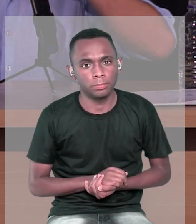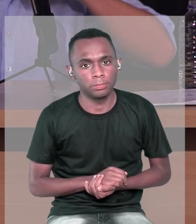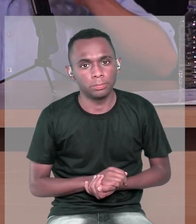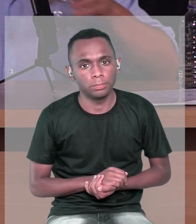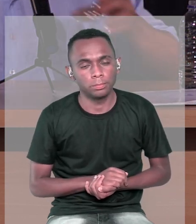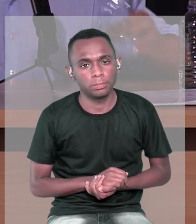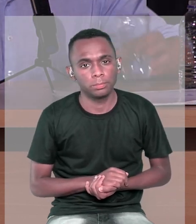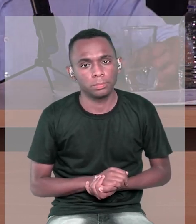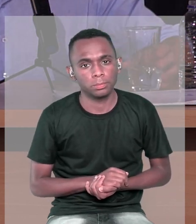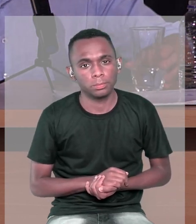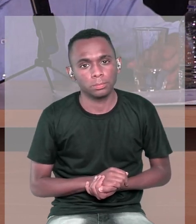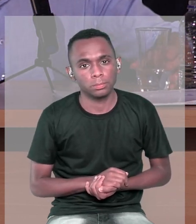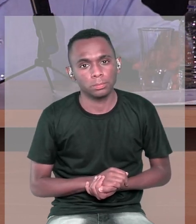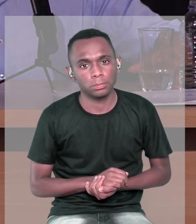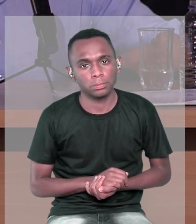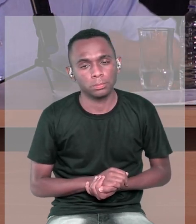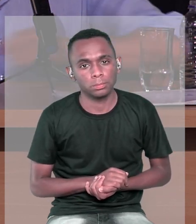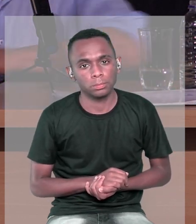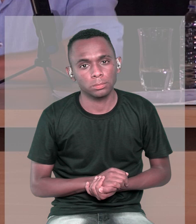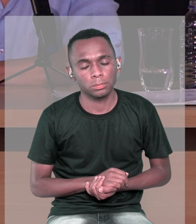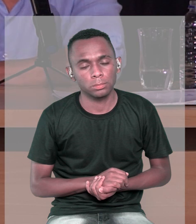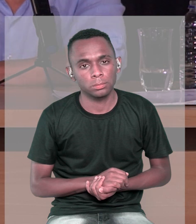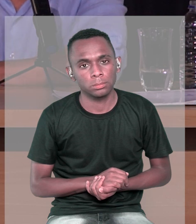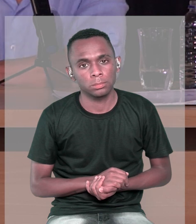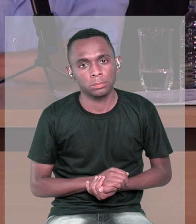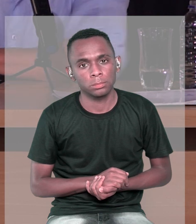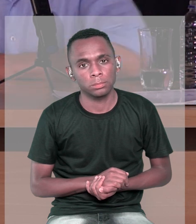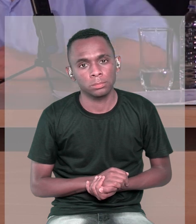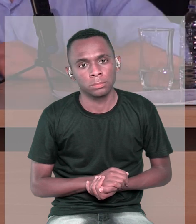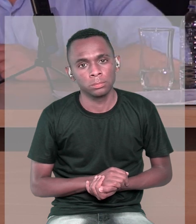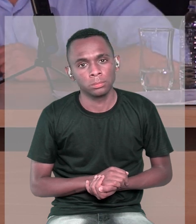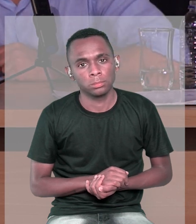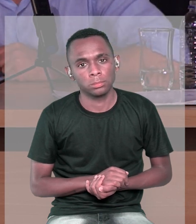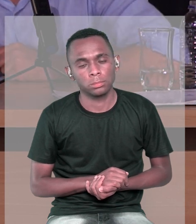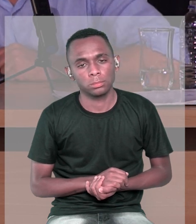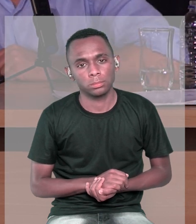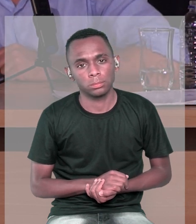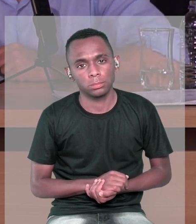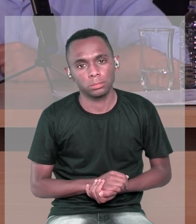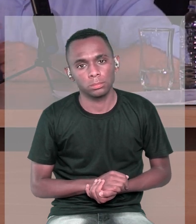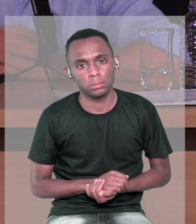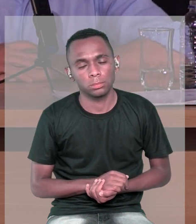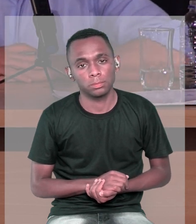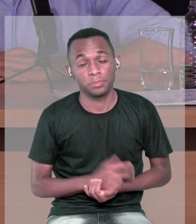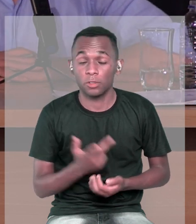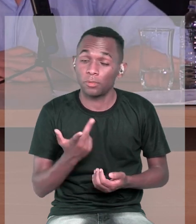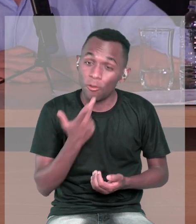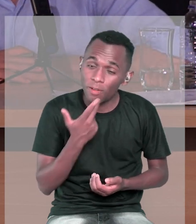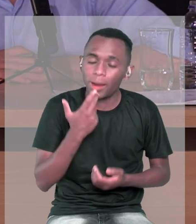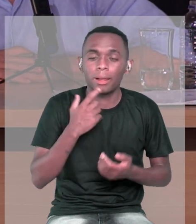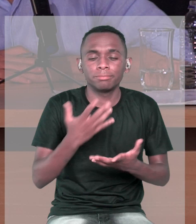mais en empruntant un chemin qui peut-être va vous surprendre. Eu vou falar